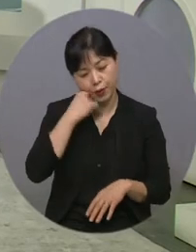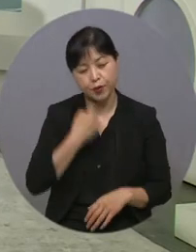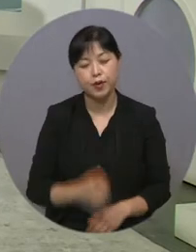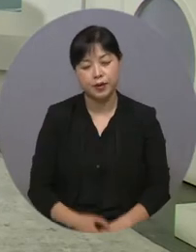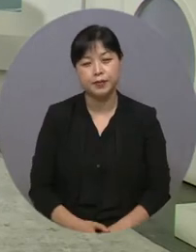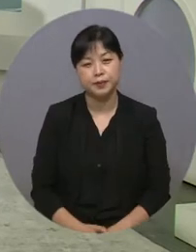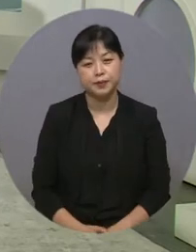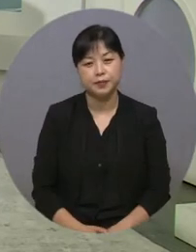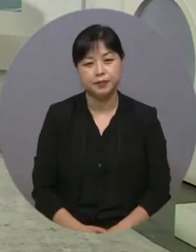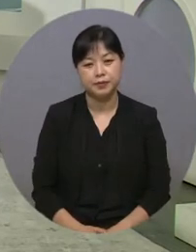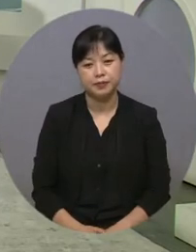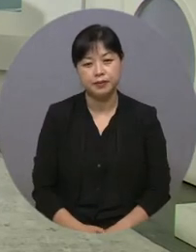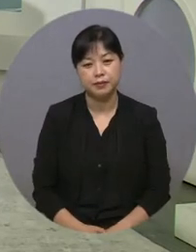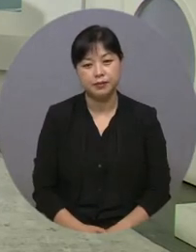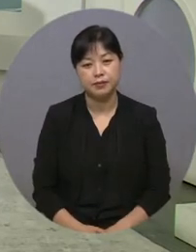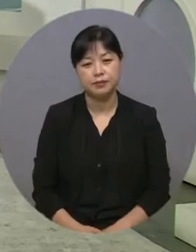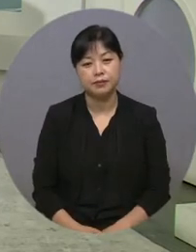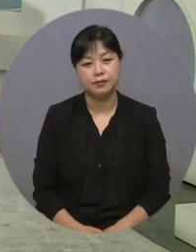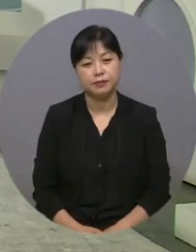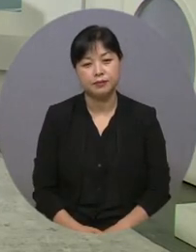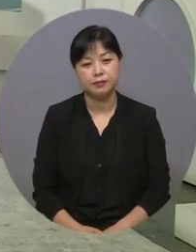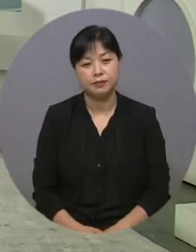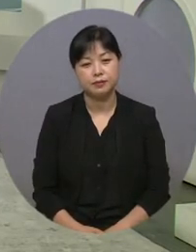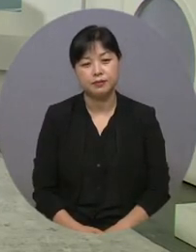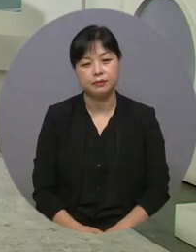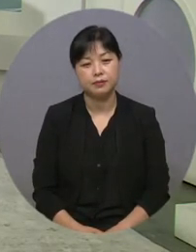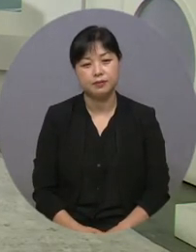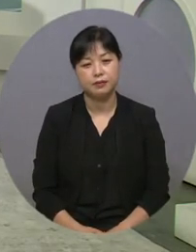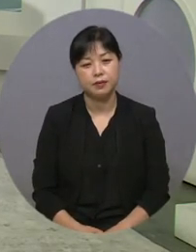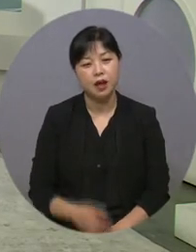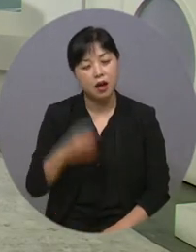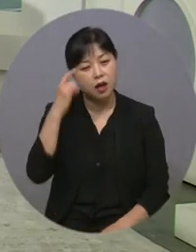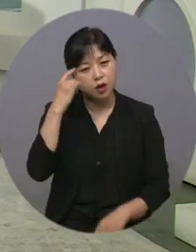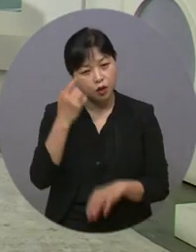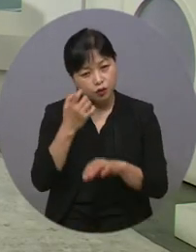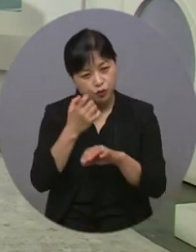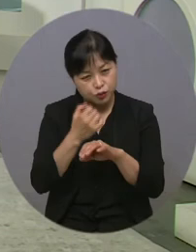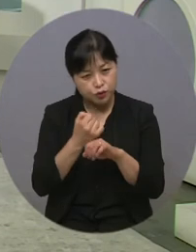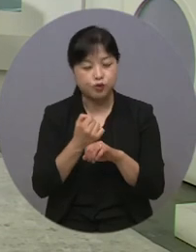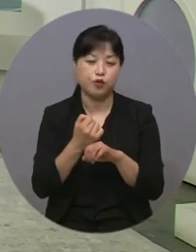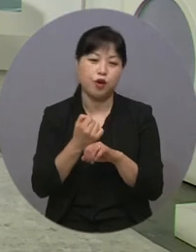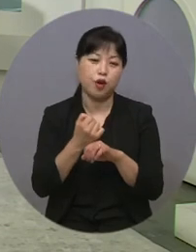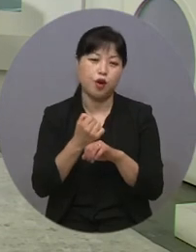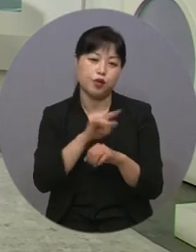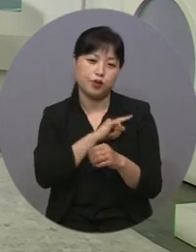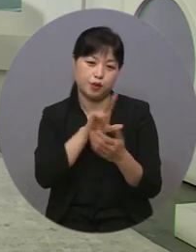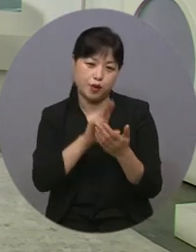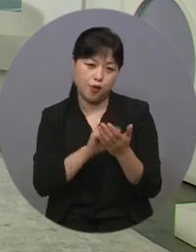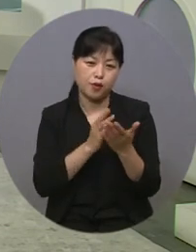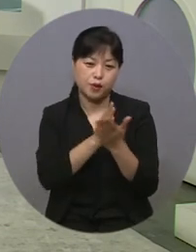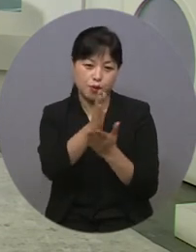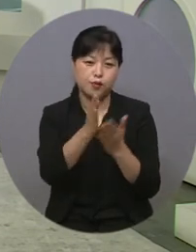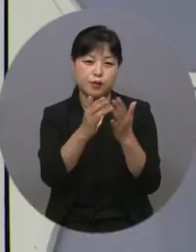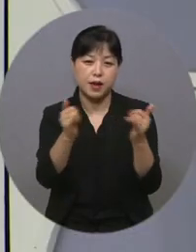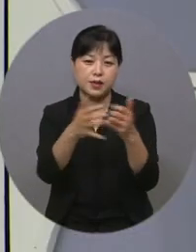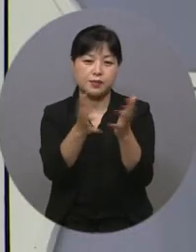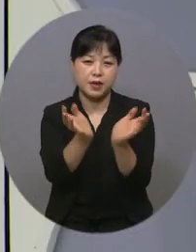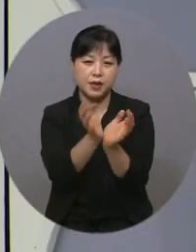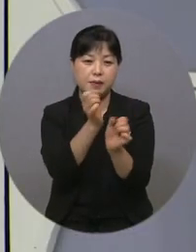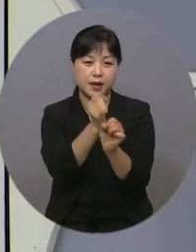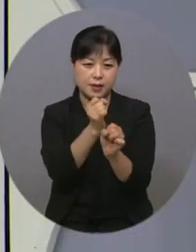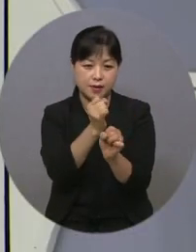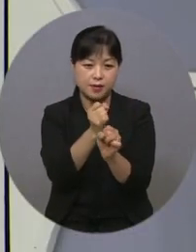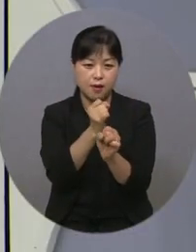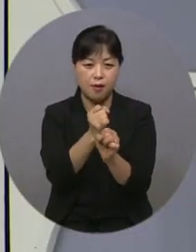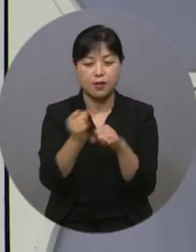예. 그건 뭐 연구 과제로 전문가 집단을 만들어서 과제를 한번 줄